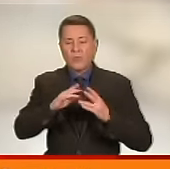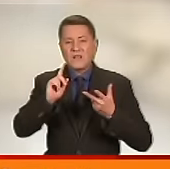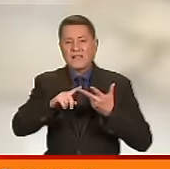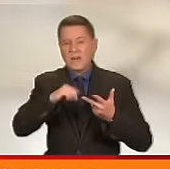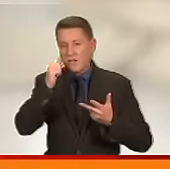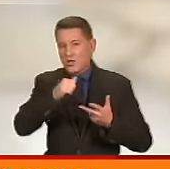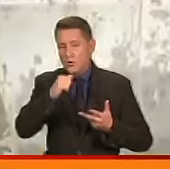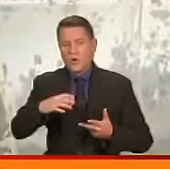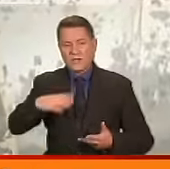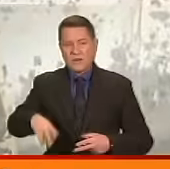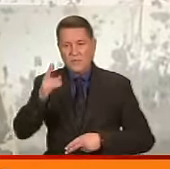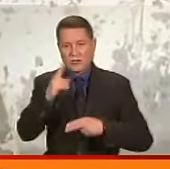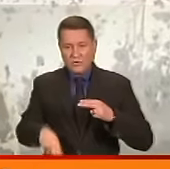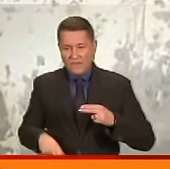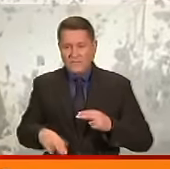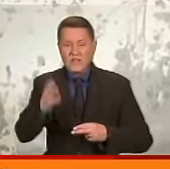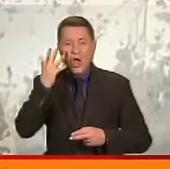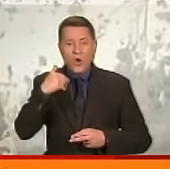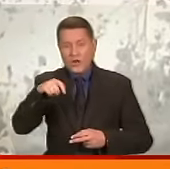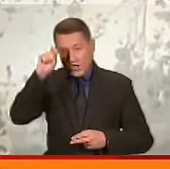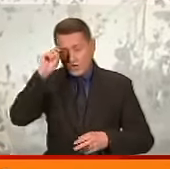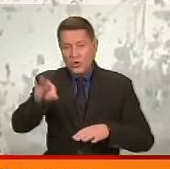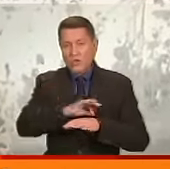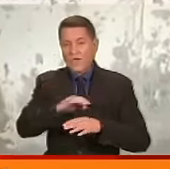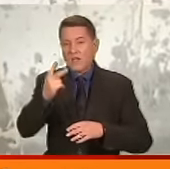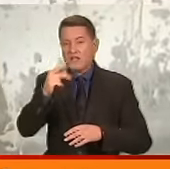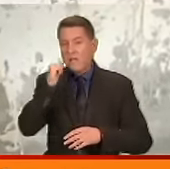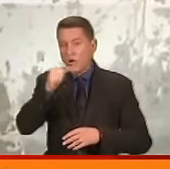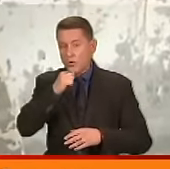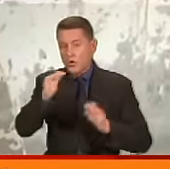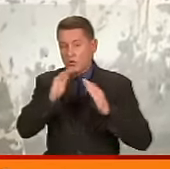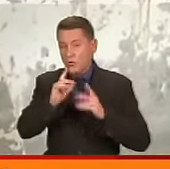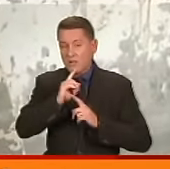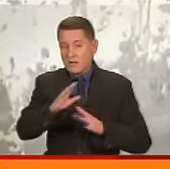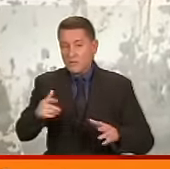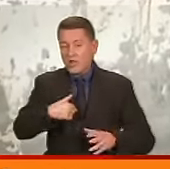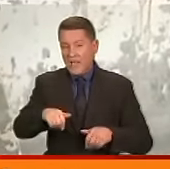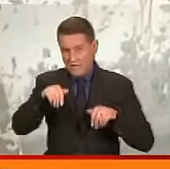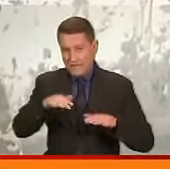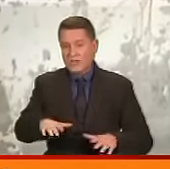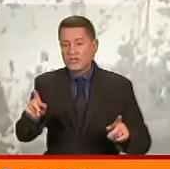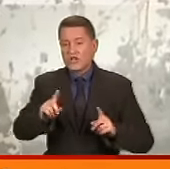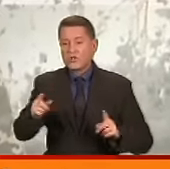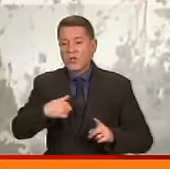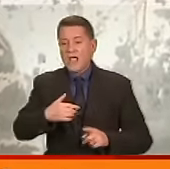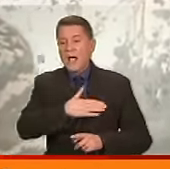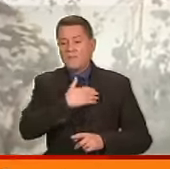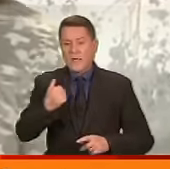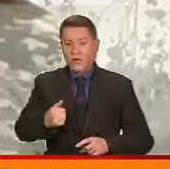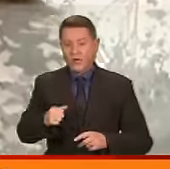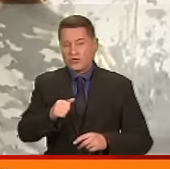третій терпець урвався. Коли чоловіка 2 роки вже додому не було, я вирішила, що я не хочу